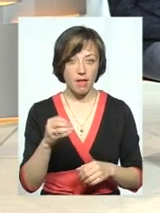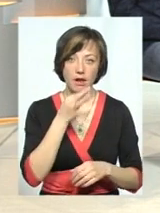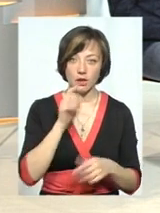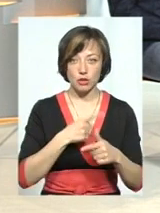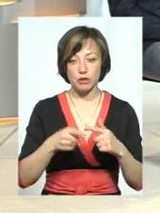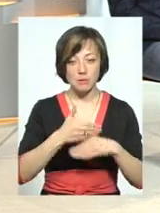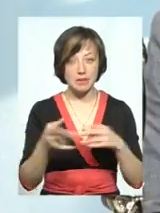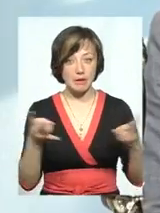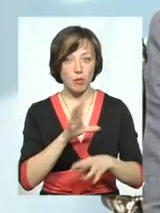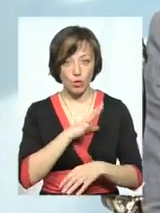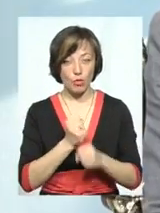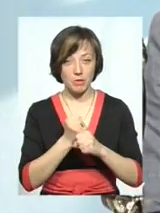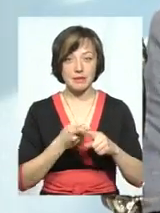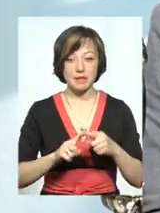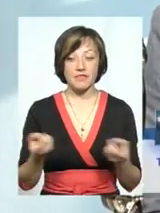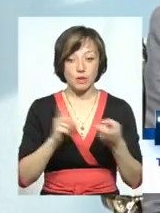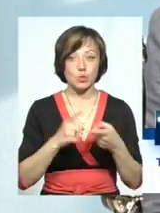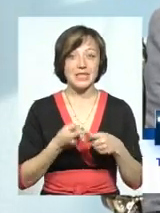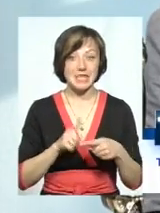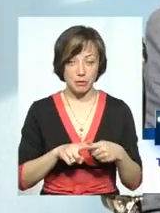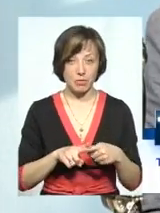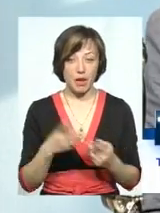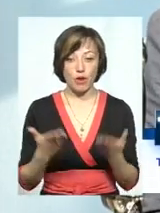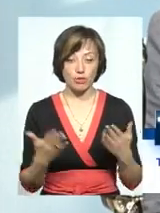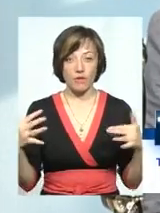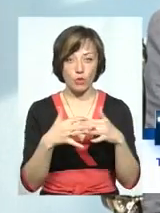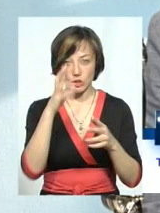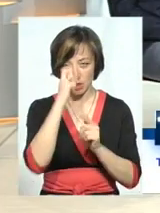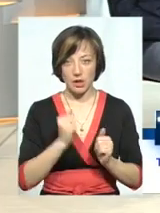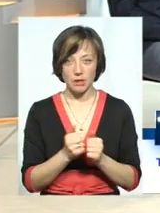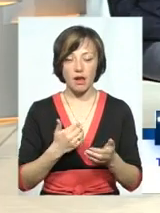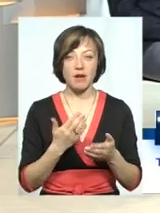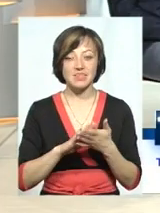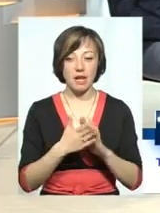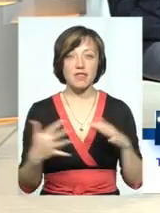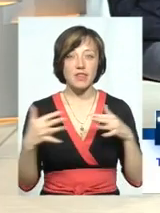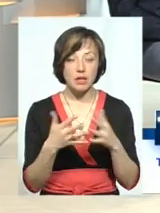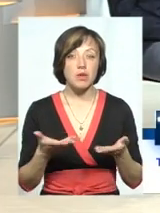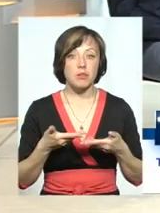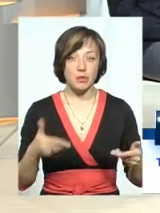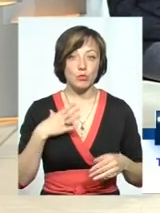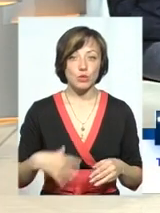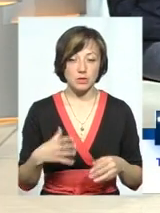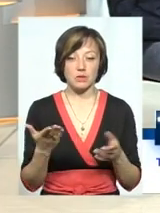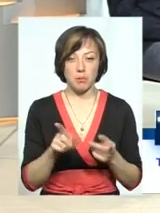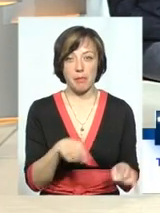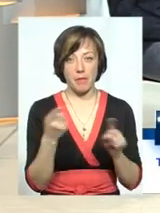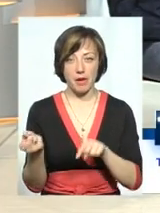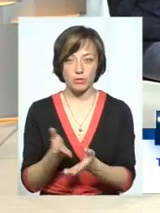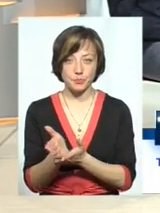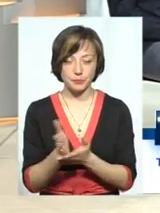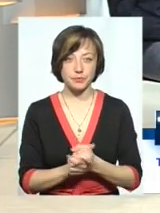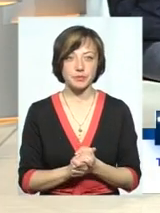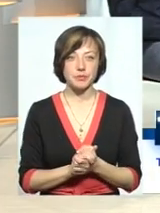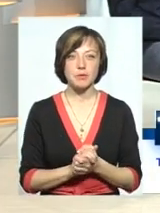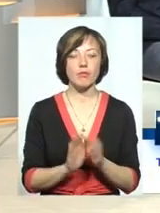пізно це треба було робити. І в зв'язку з цим, ну, якщо ми в воюючій країні, якщо ми в стані війни, то ж вибачайте, ну ми мусимо якось переорієнтовувати свій ринок. Ви йдете в політику,